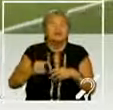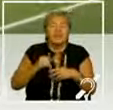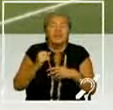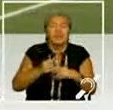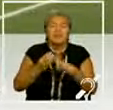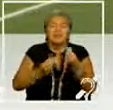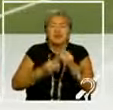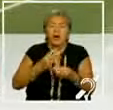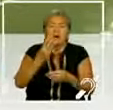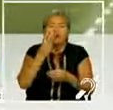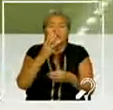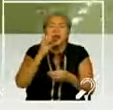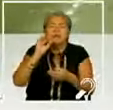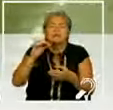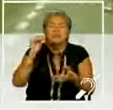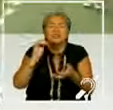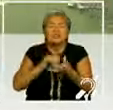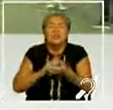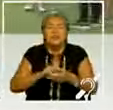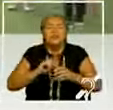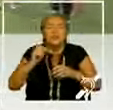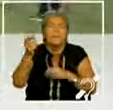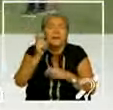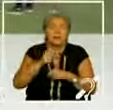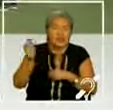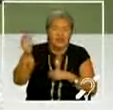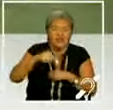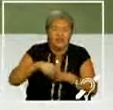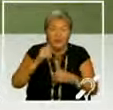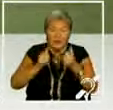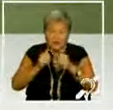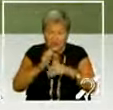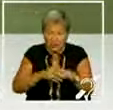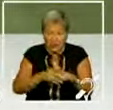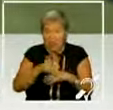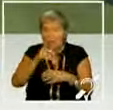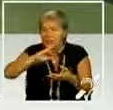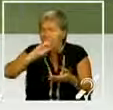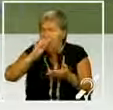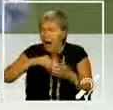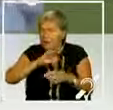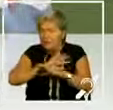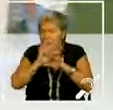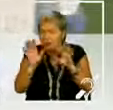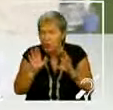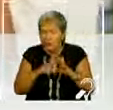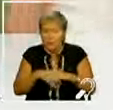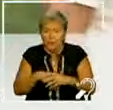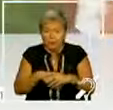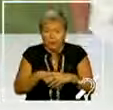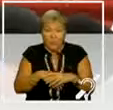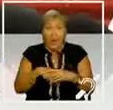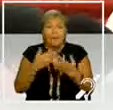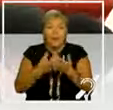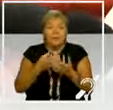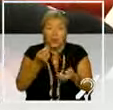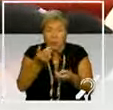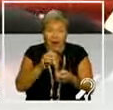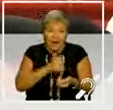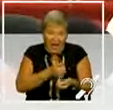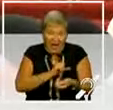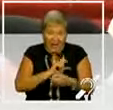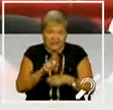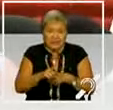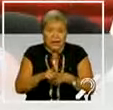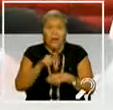e o viletul a însemnat și ăla de 250 s asigurarea și biletul de 750 l am semnat eu am avarizabile nu